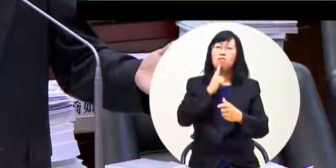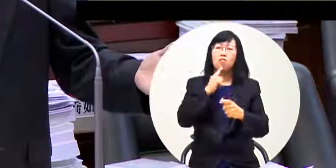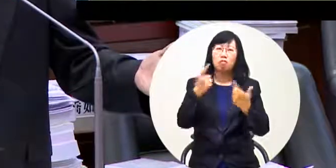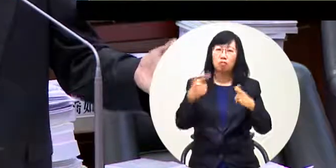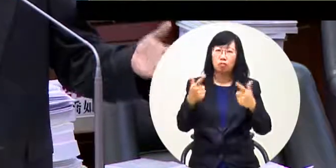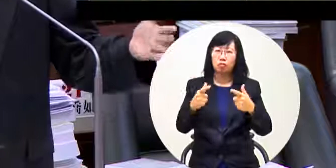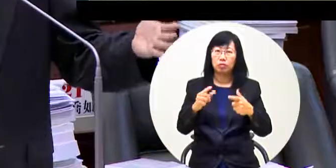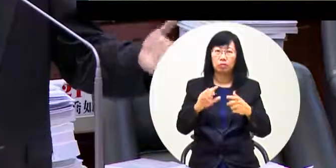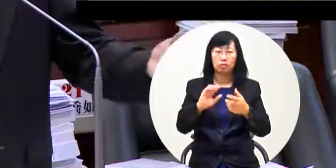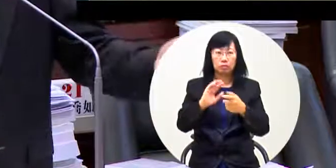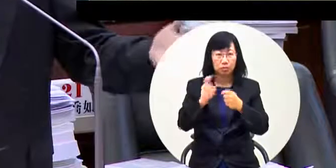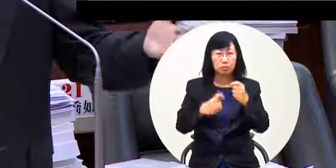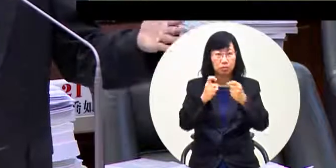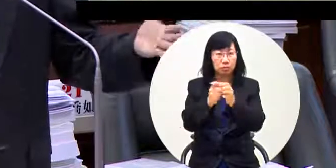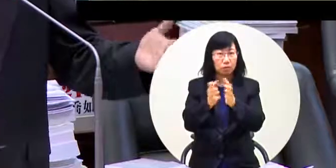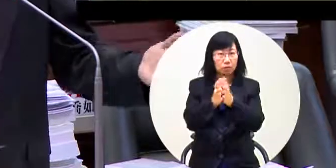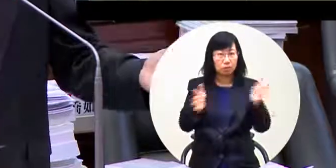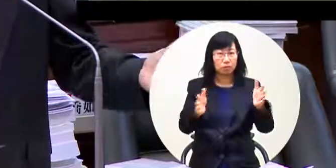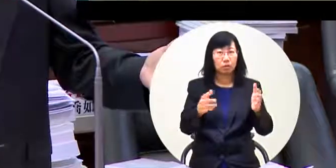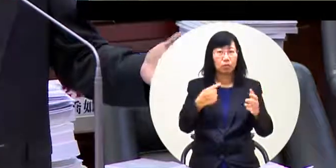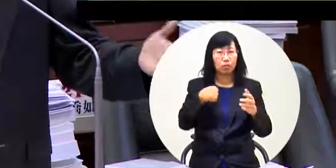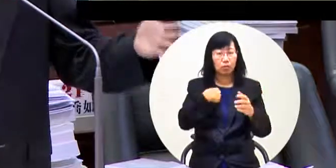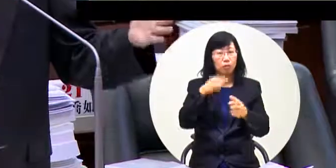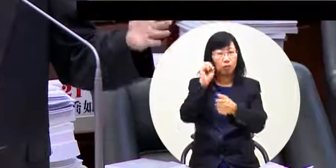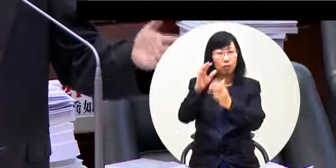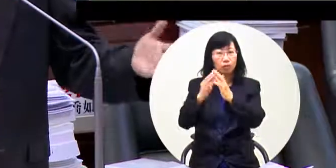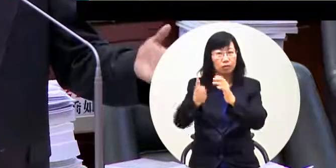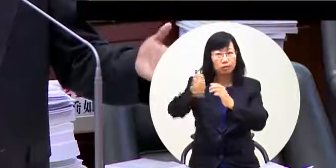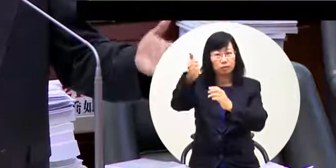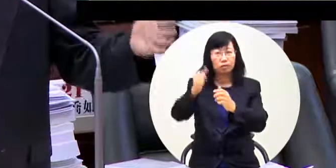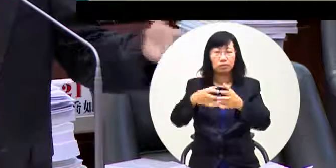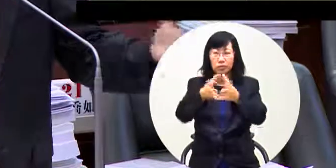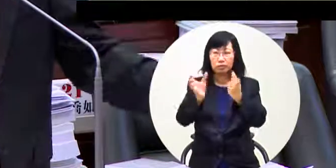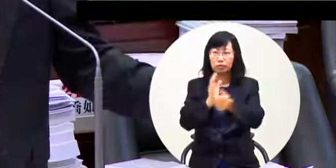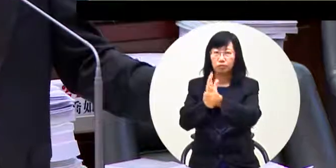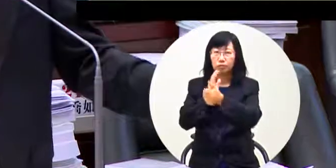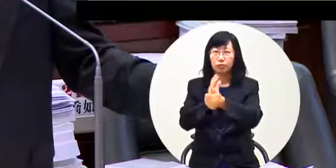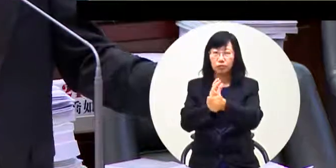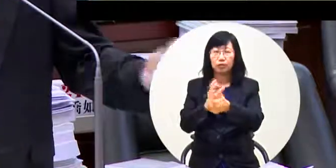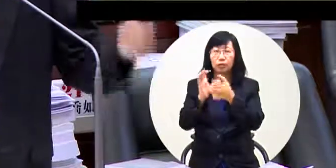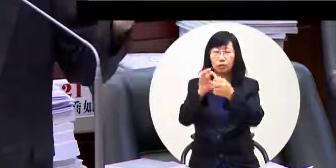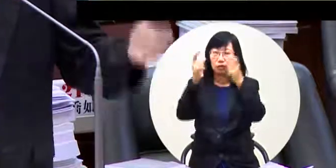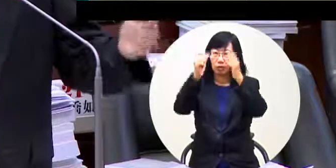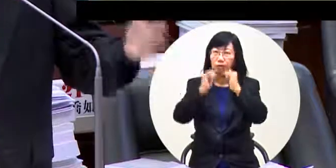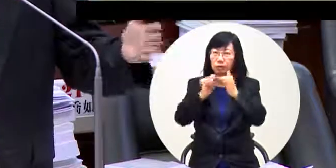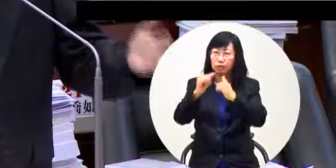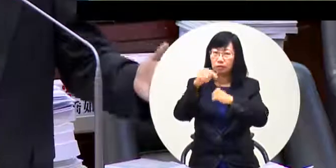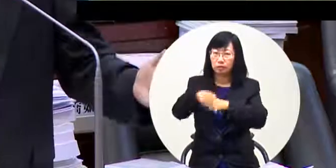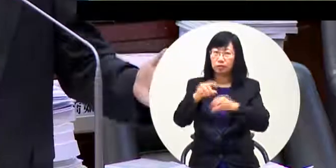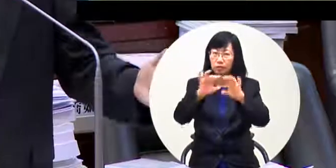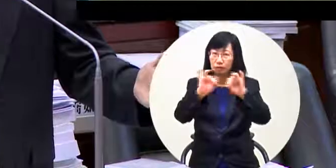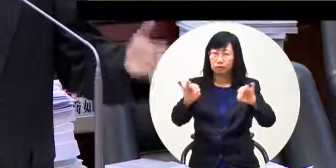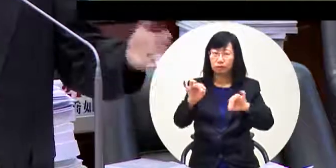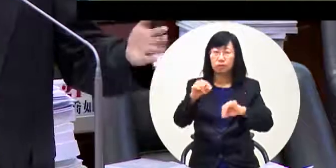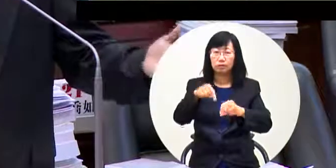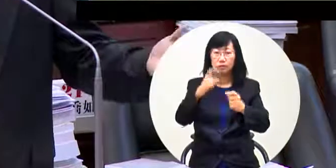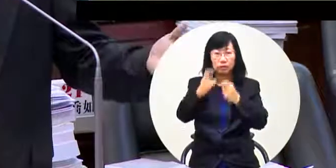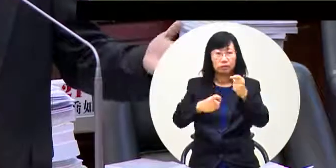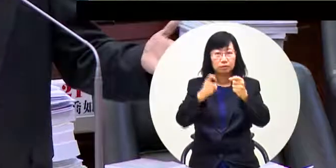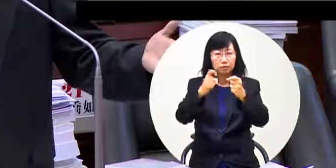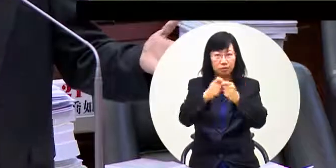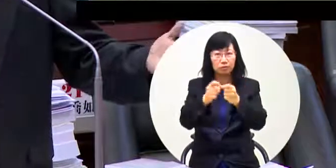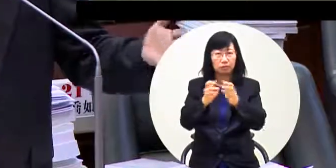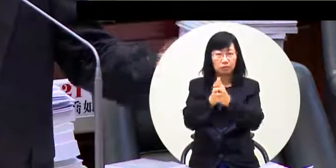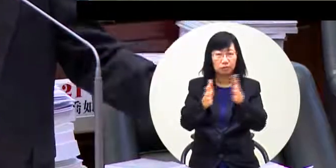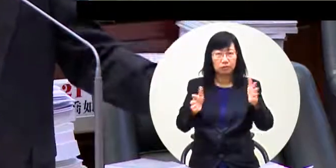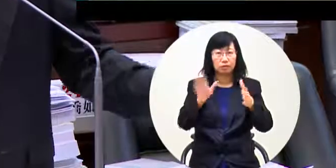感觉讲，我们所有的高雄市民在这一块土地这十年来，它有一个比较和谐的政经